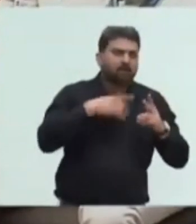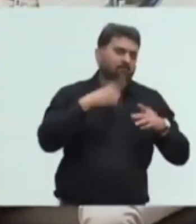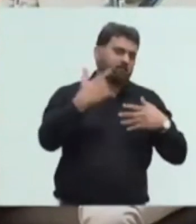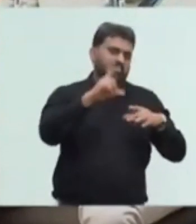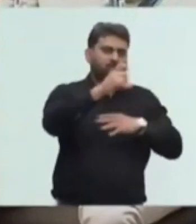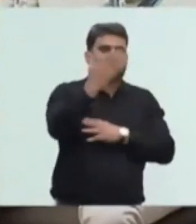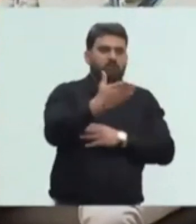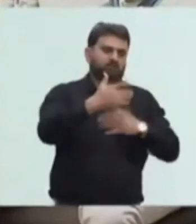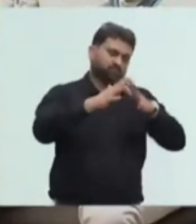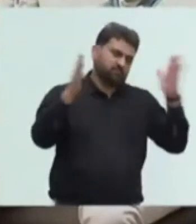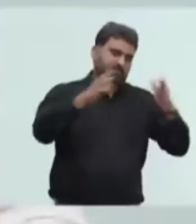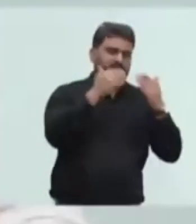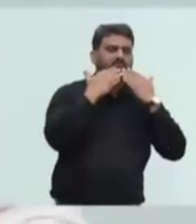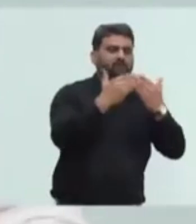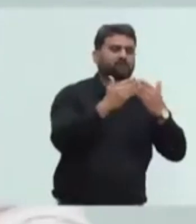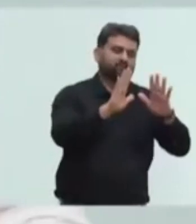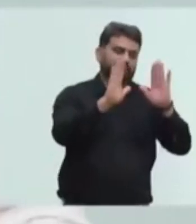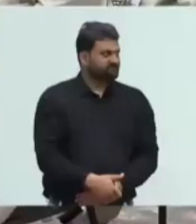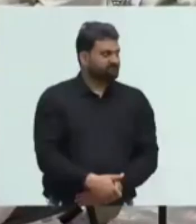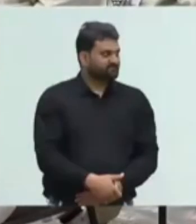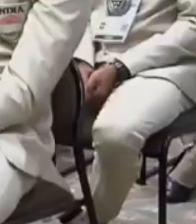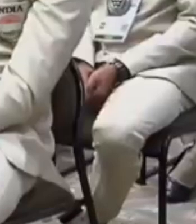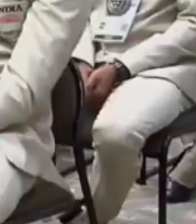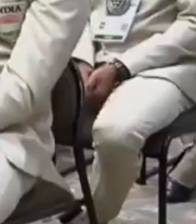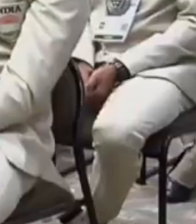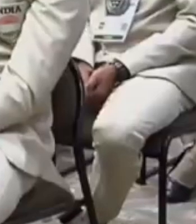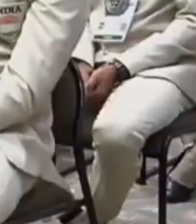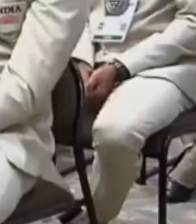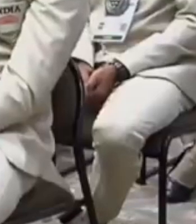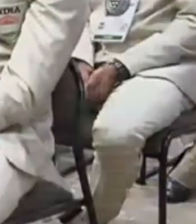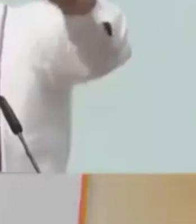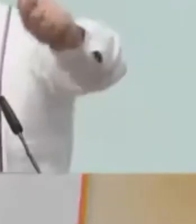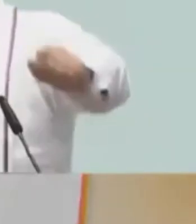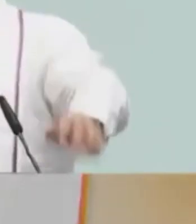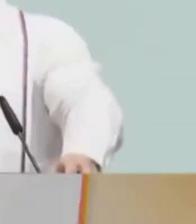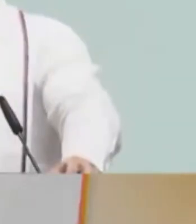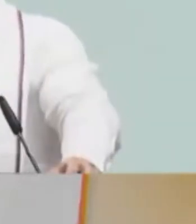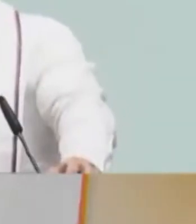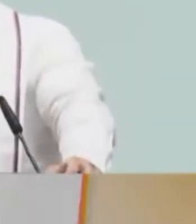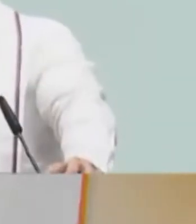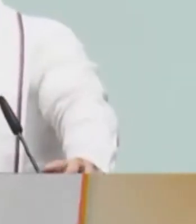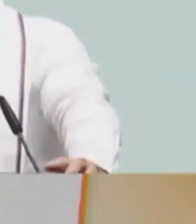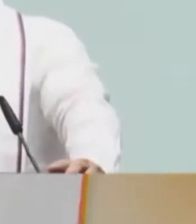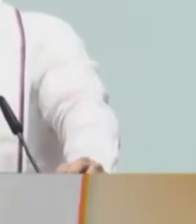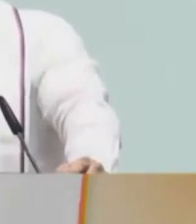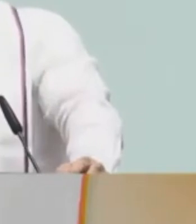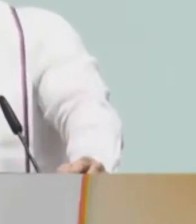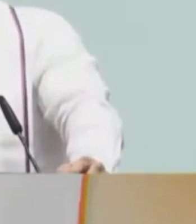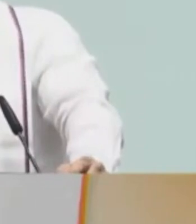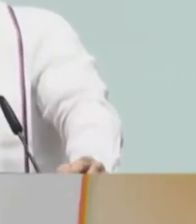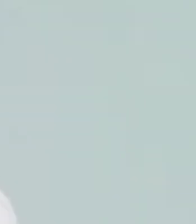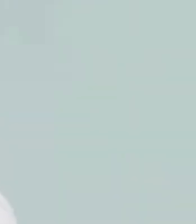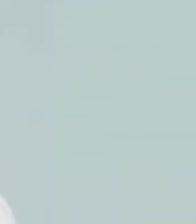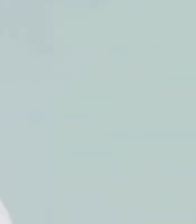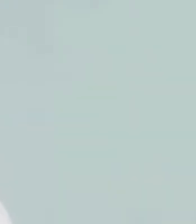मेरी तरफ से आपको बहुत शुभकामनाएं बहुत-बहुत धन्यवाद धनुष व नाम तो धनु है और सुदृढ़ है कि